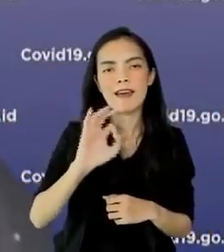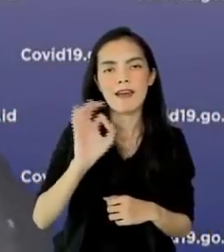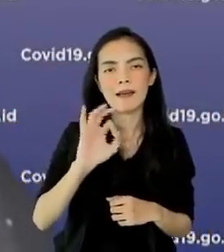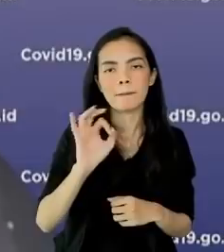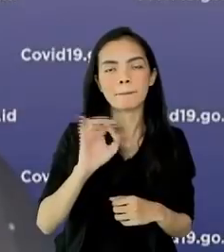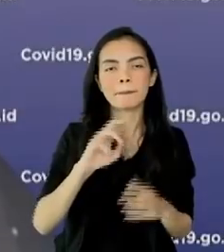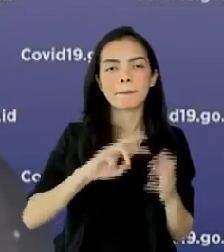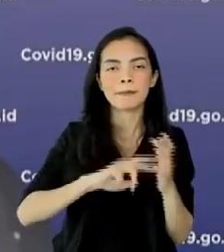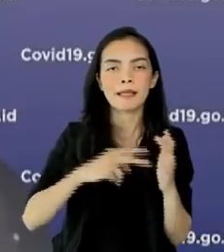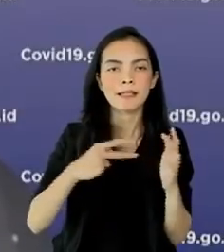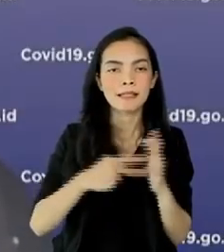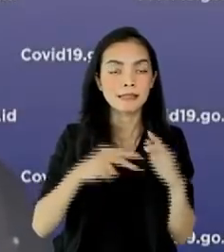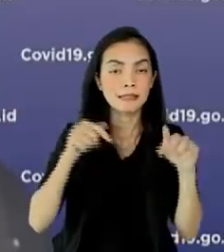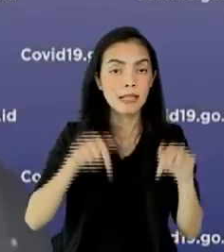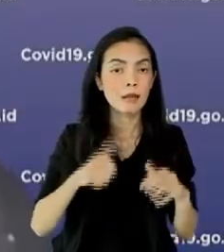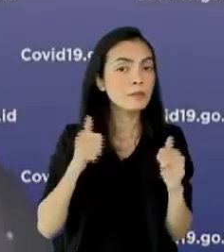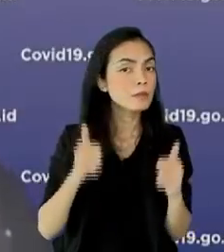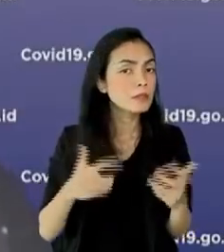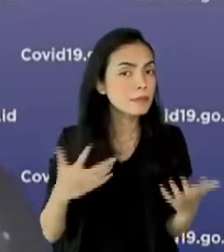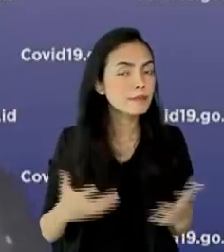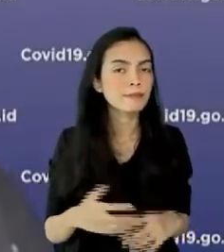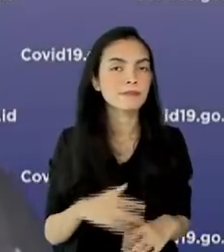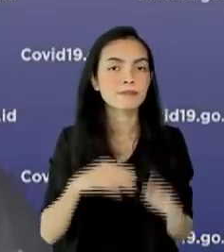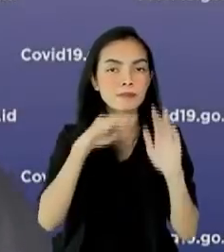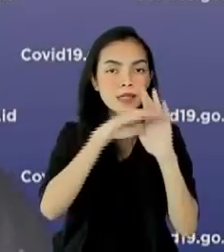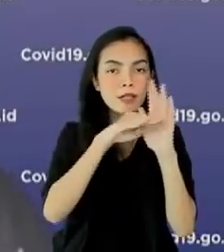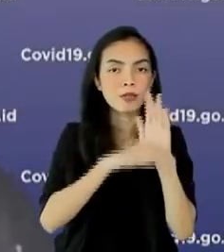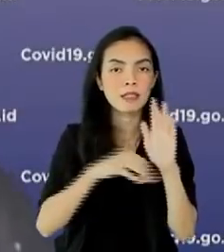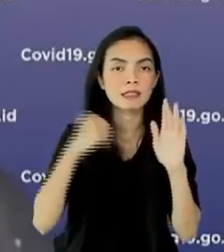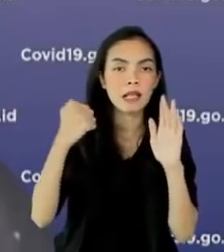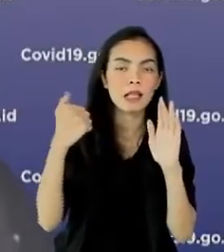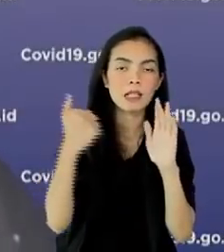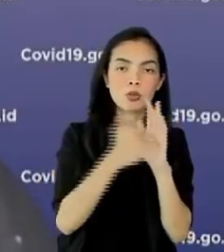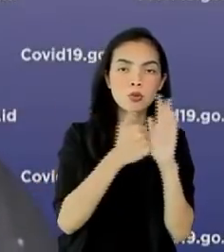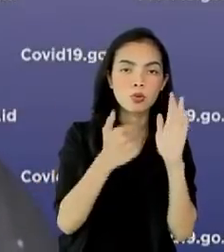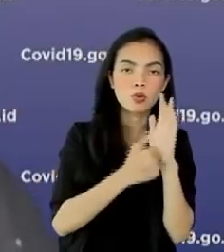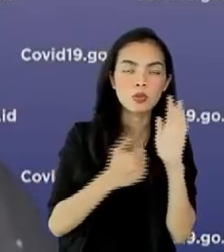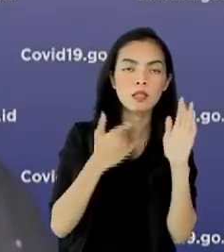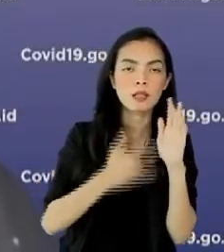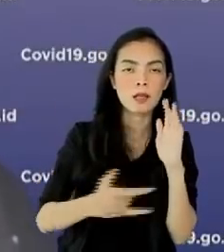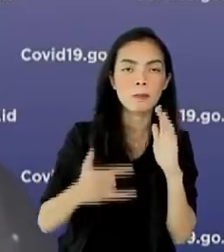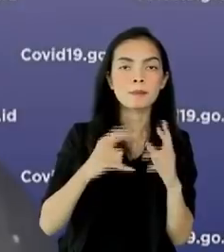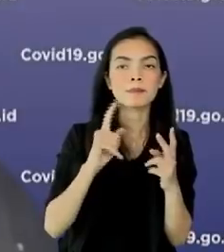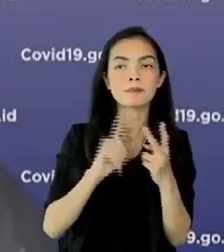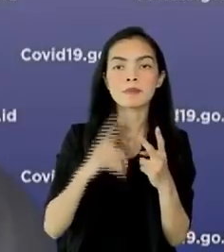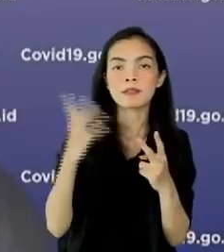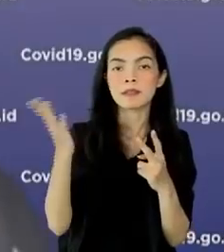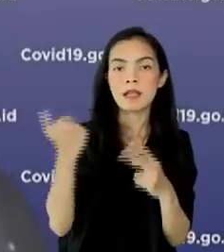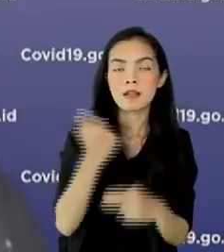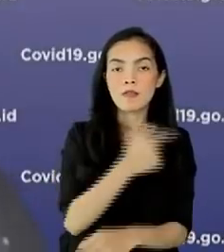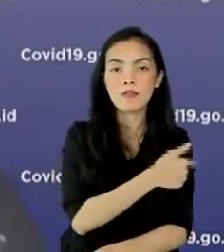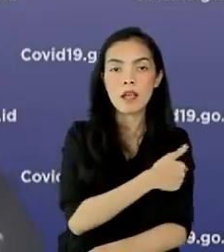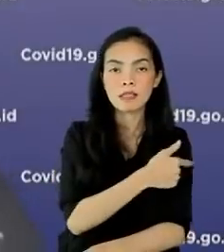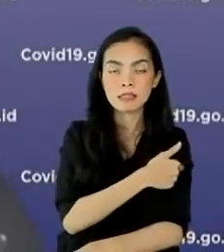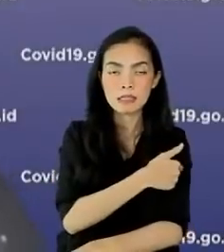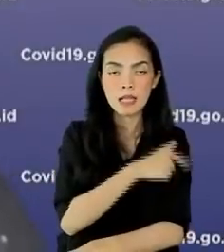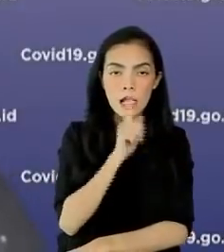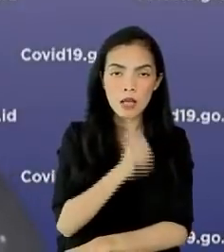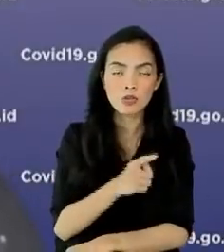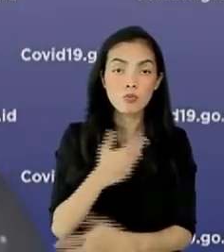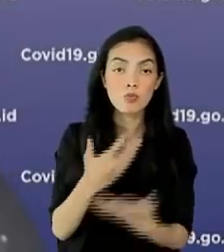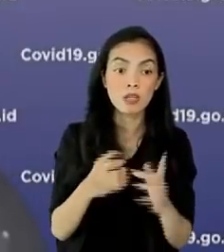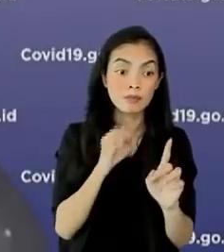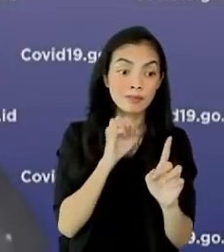ada. Jadi saat ini yang bisa dilakukan tetap protokolnya 3M, kemudian tadi dilakukan vaksinasi karena sekalipun